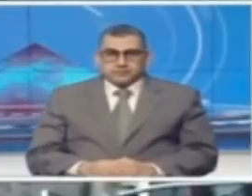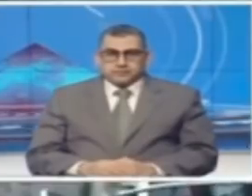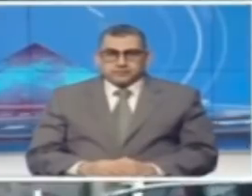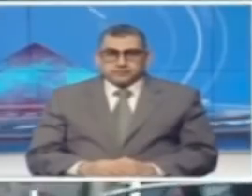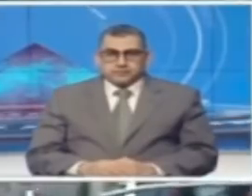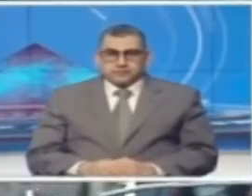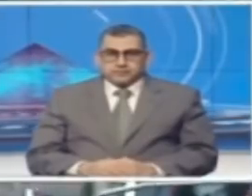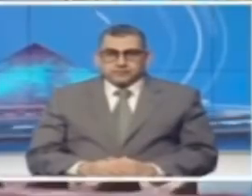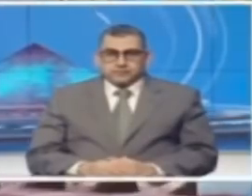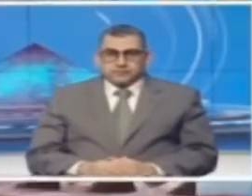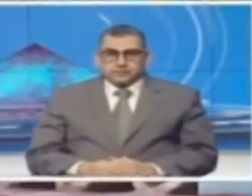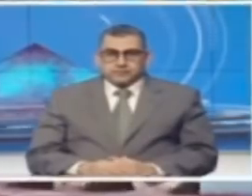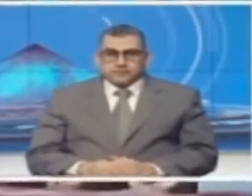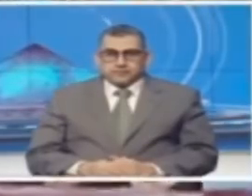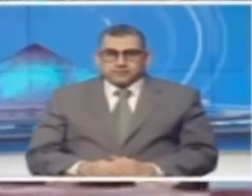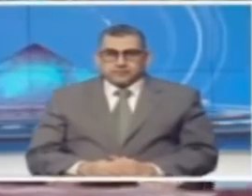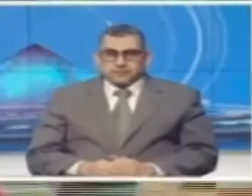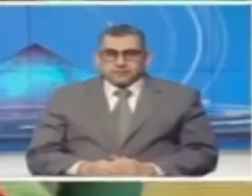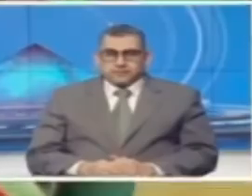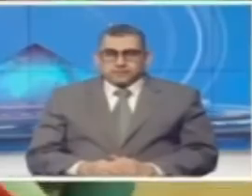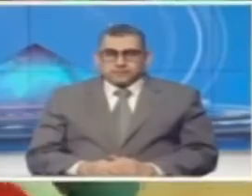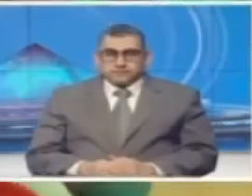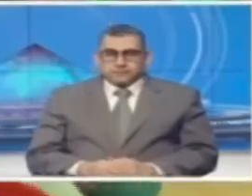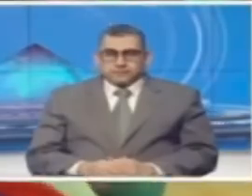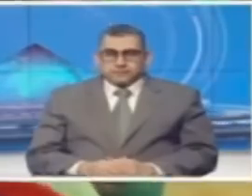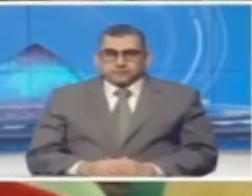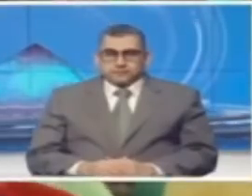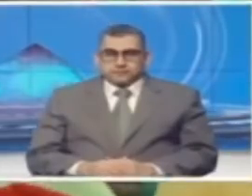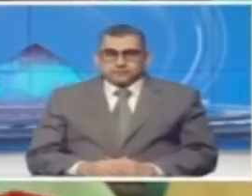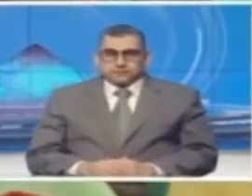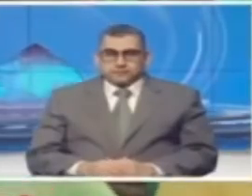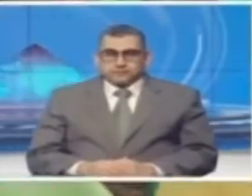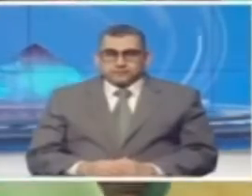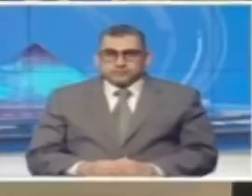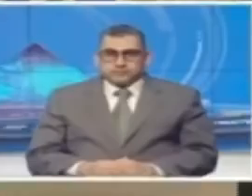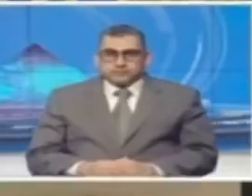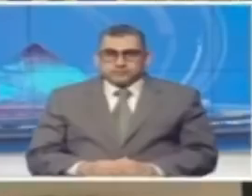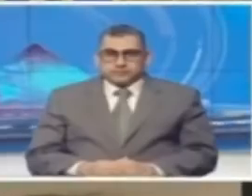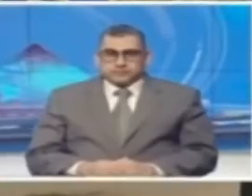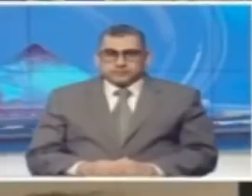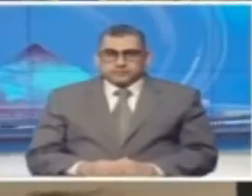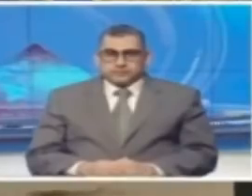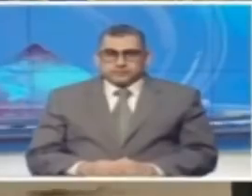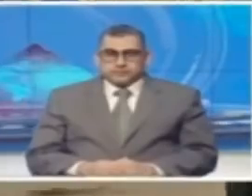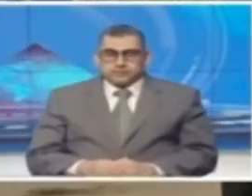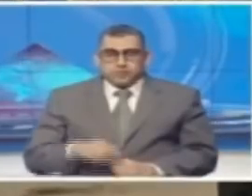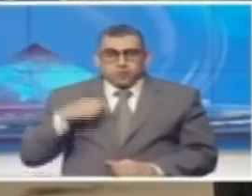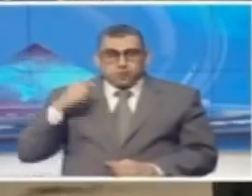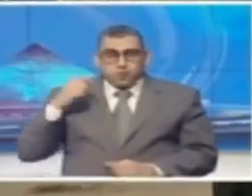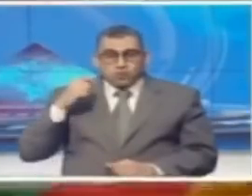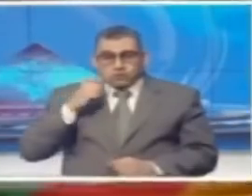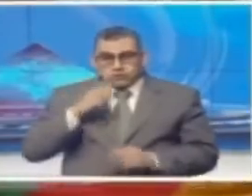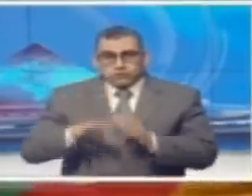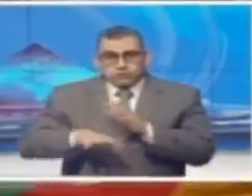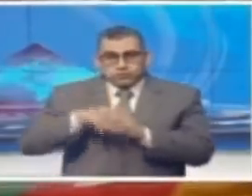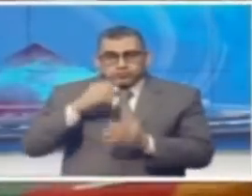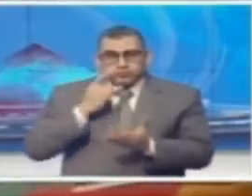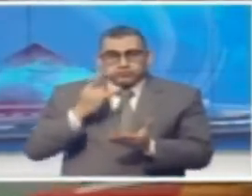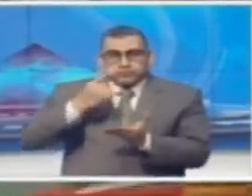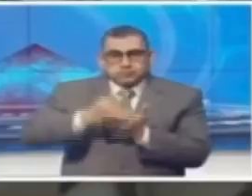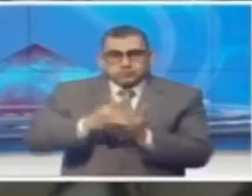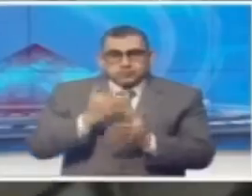كما أنشأ أنشأت الوزارة محطة خدمة لرفع